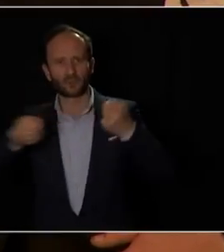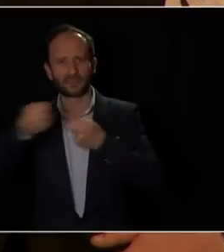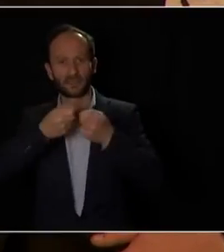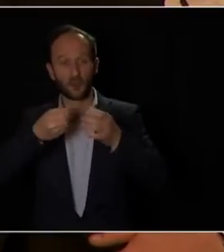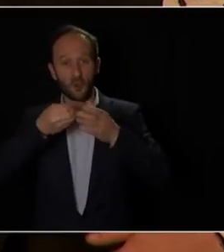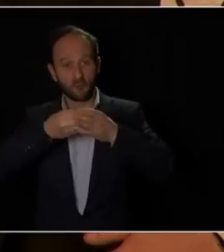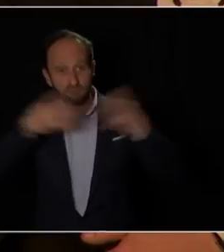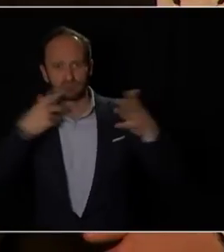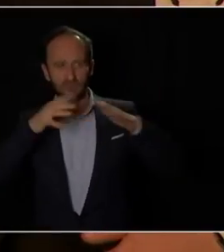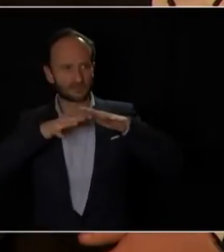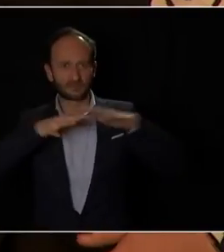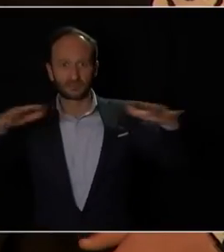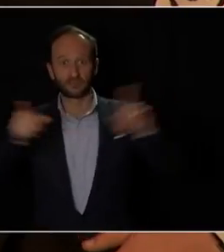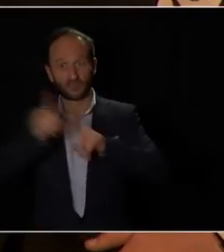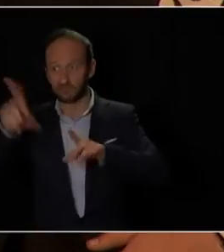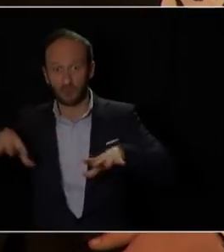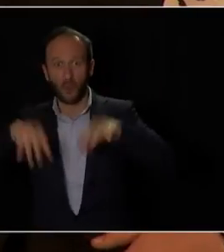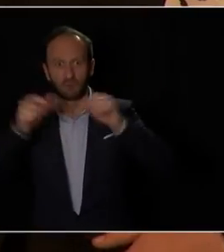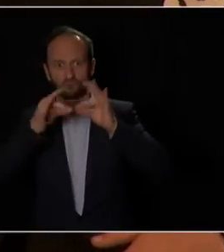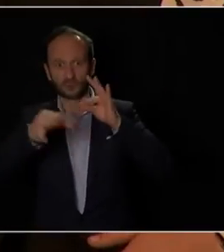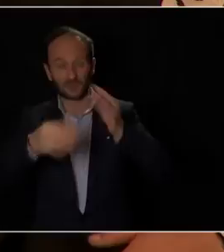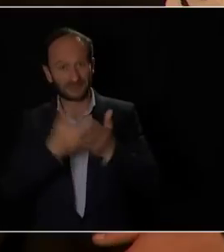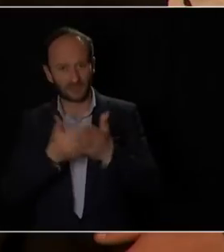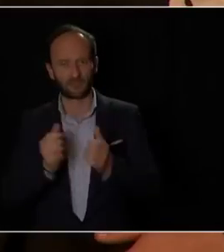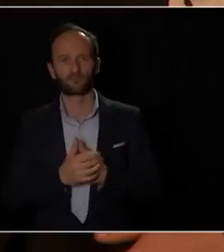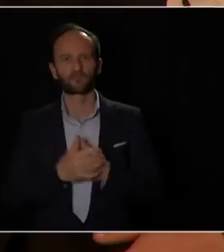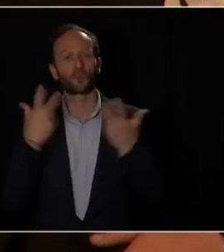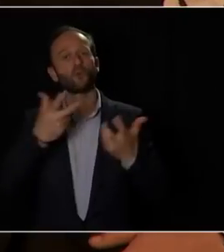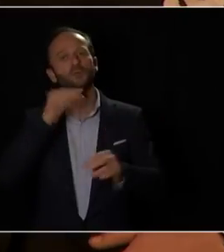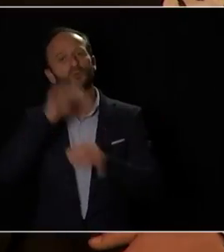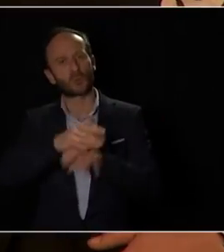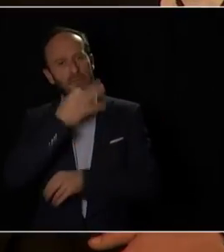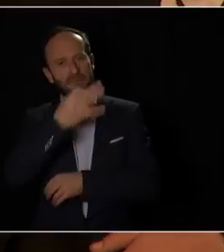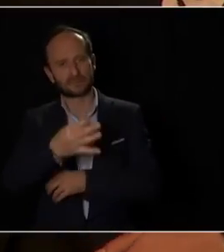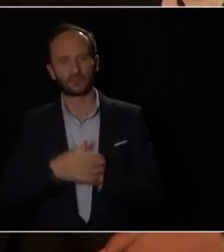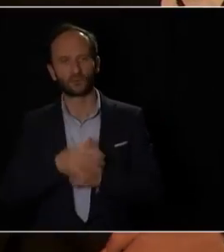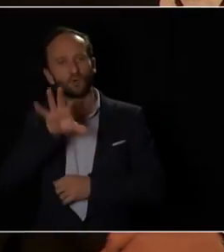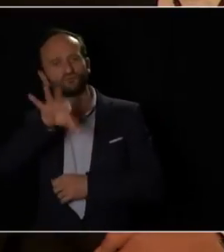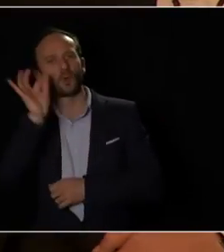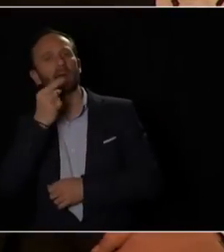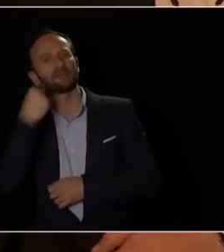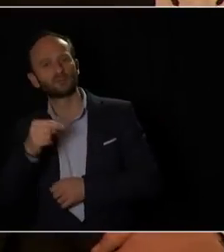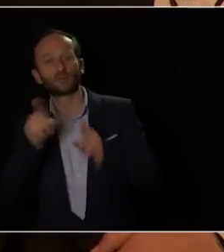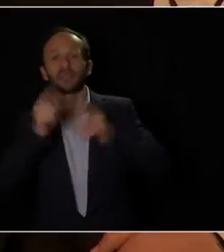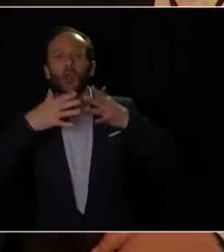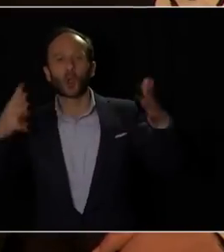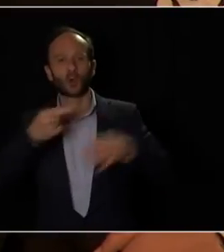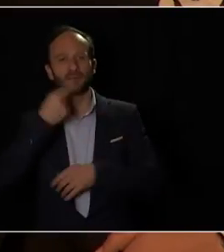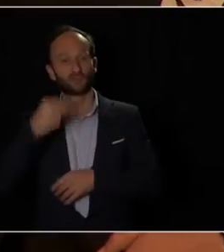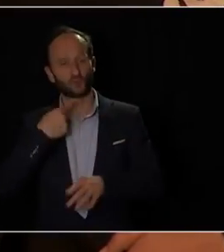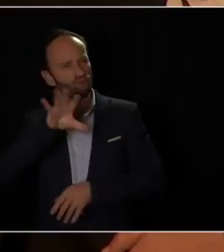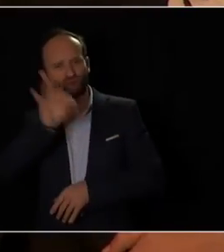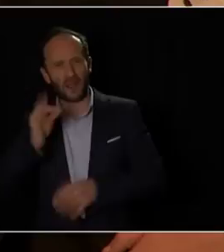l'emploi derrière. Et je veux redire ce soir que le choix que nous avons fait à Dijon et au Grand Dijon, le choix de